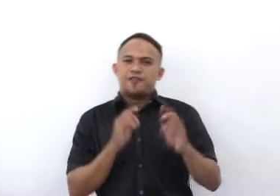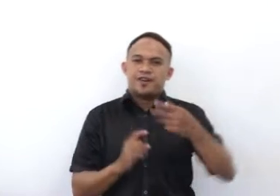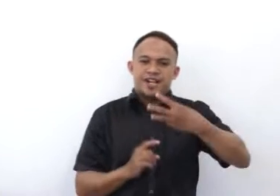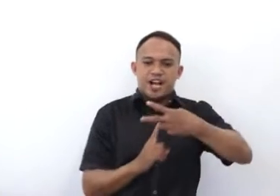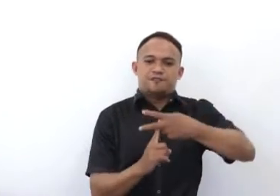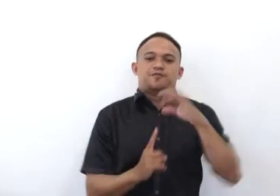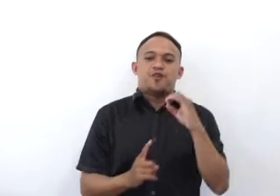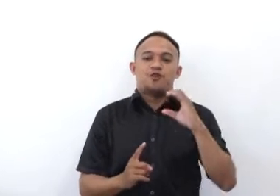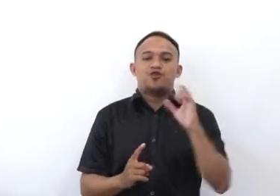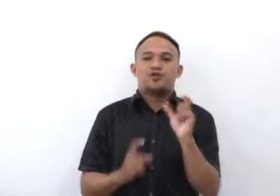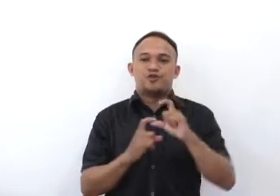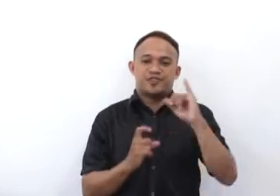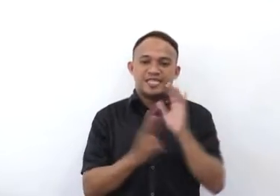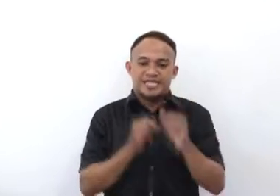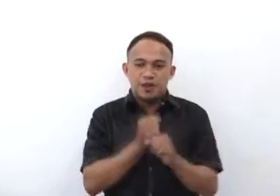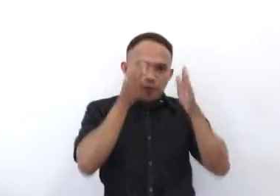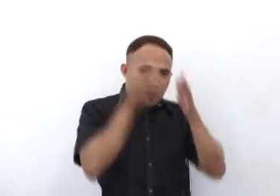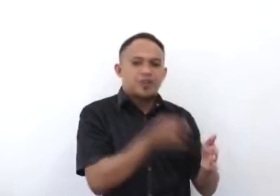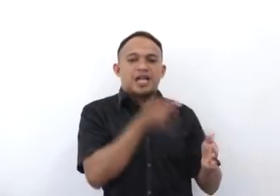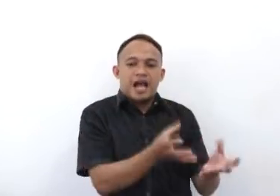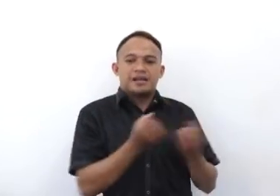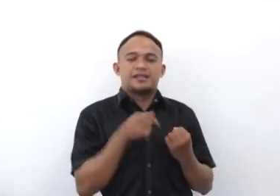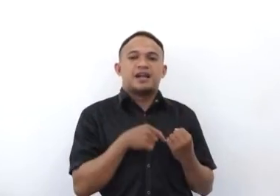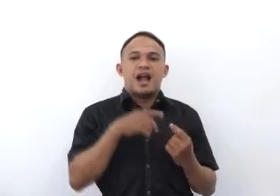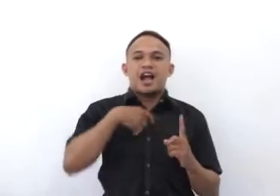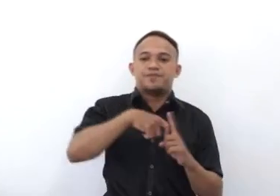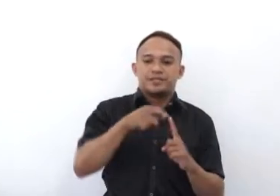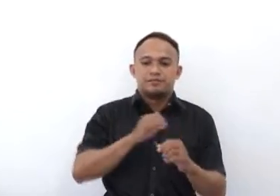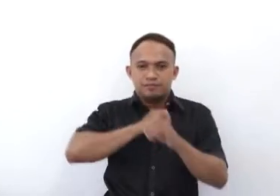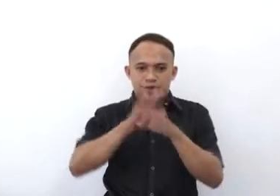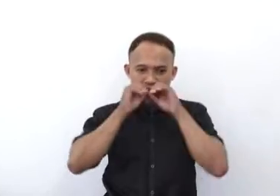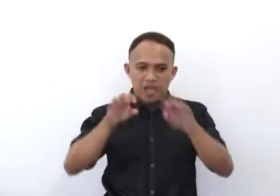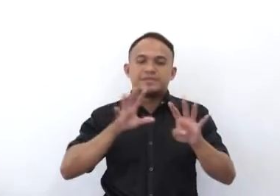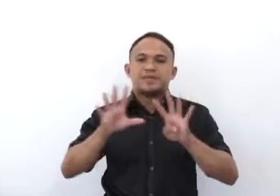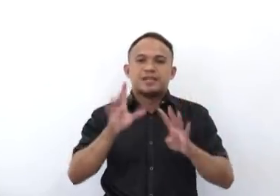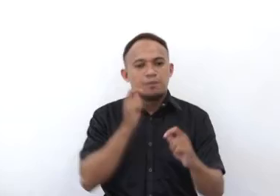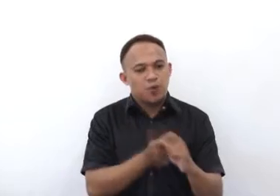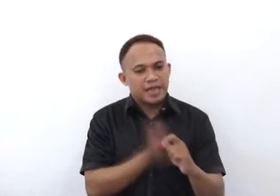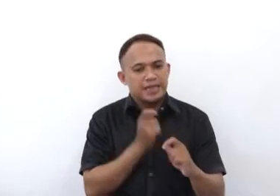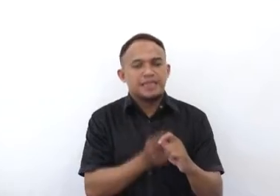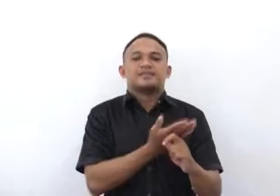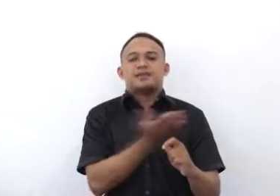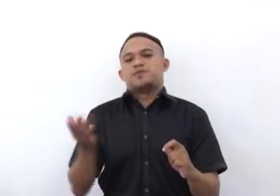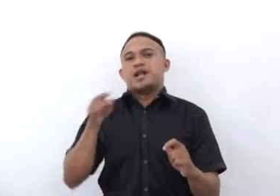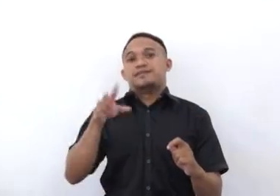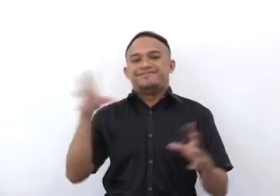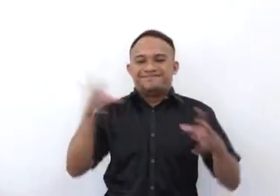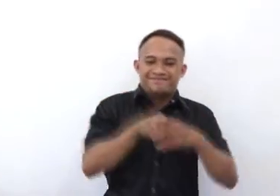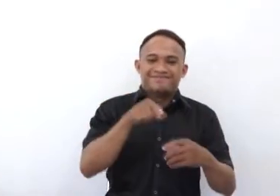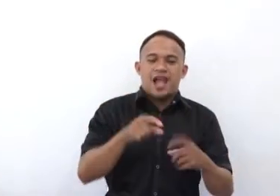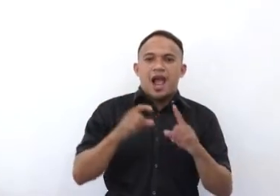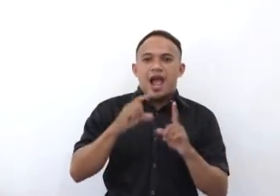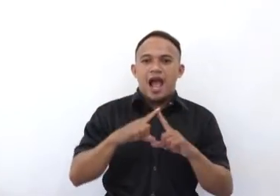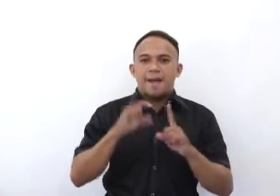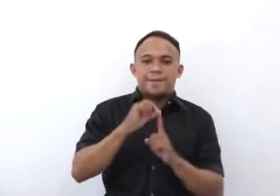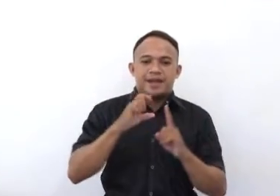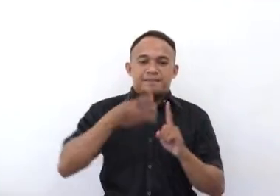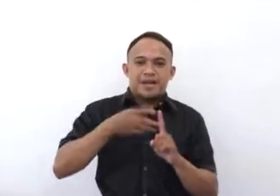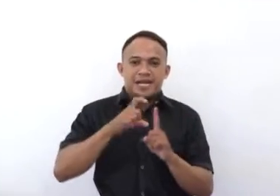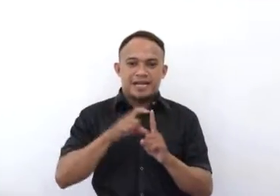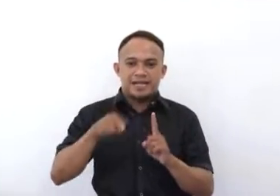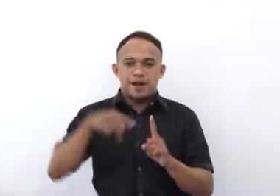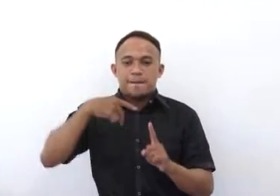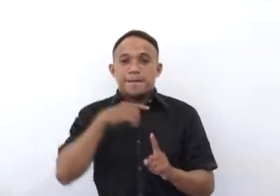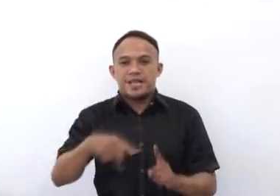Papua. Bukan tanpa alasan, refocusing anggaran akibat COVID-19 membuat semua anggaran